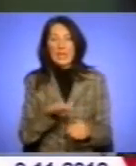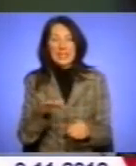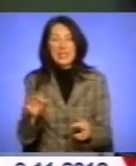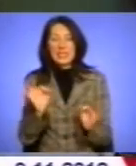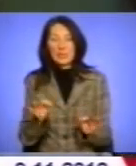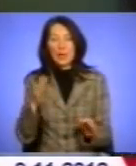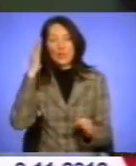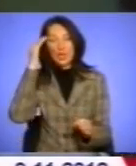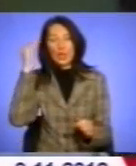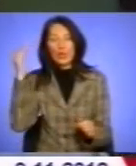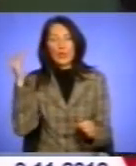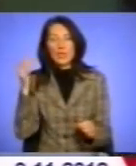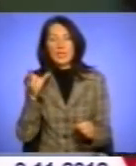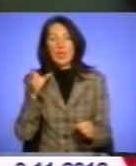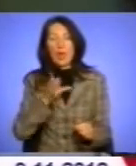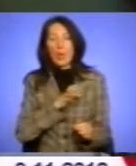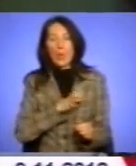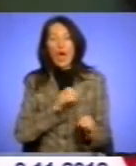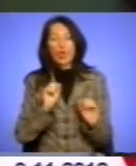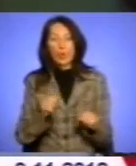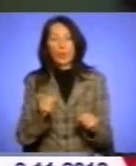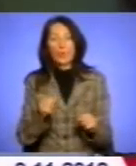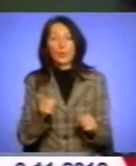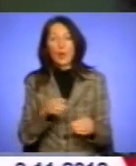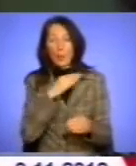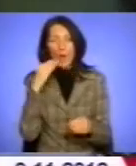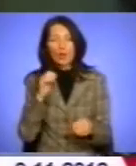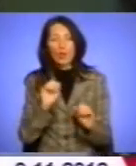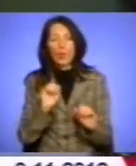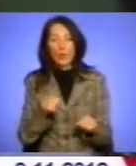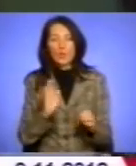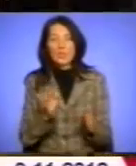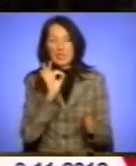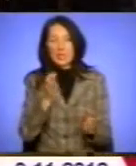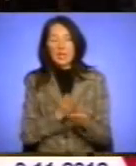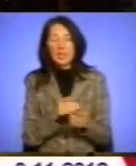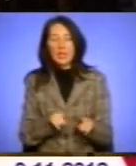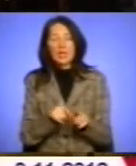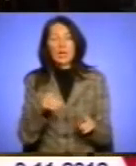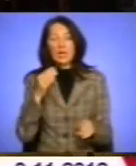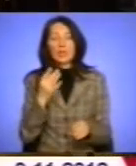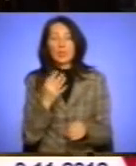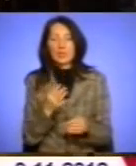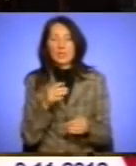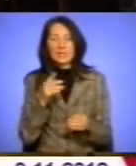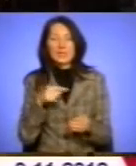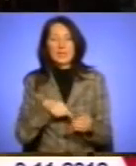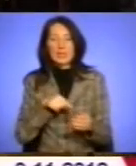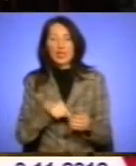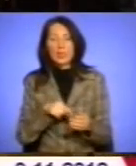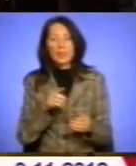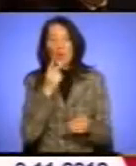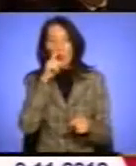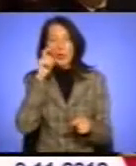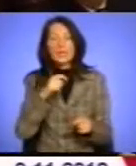справді талановиті, багато, мушу сказати, є таких з філологічними схильностями. українській гімназії вже традиційно